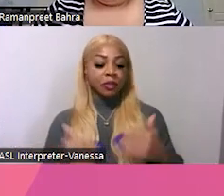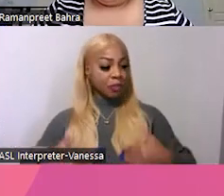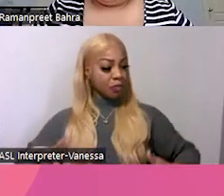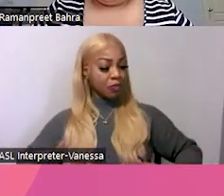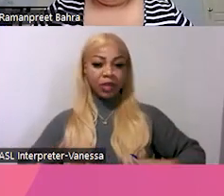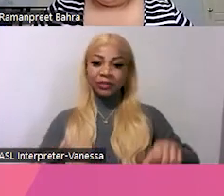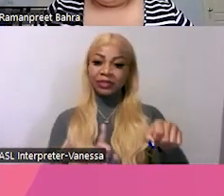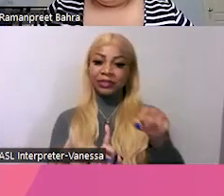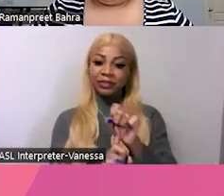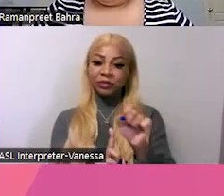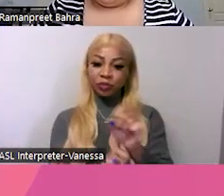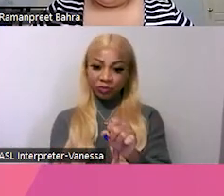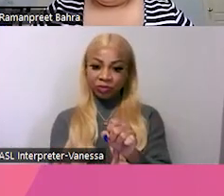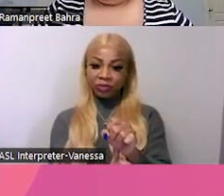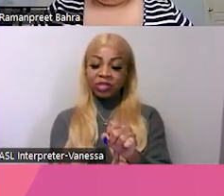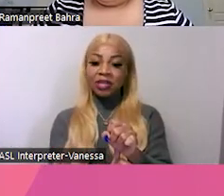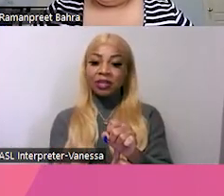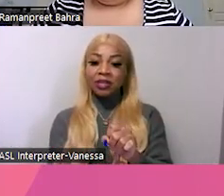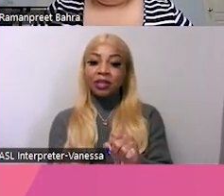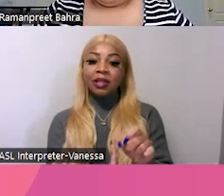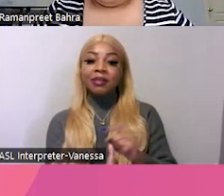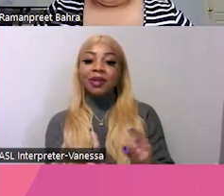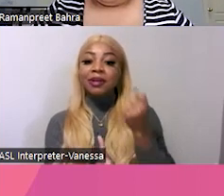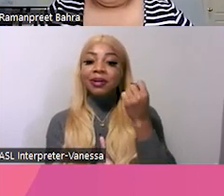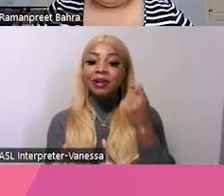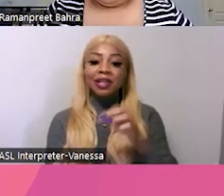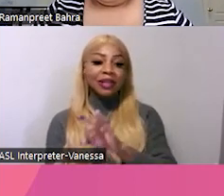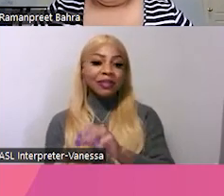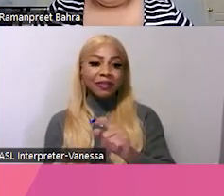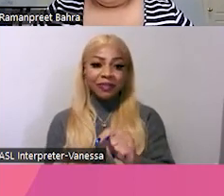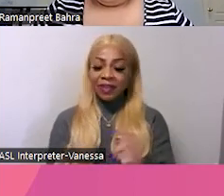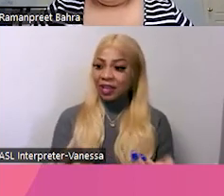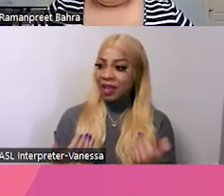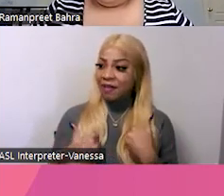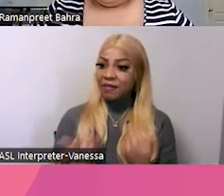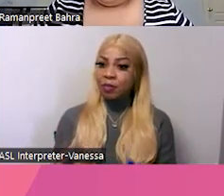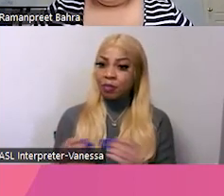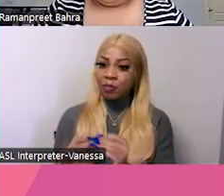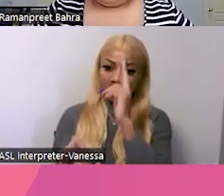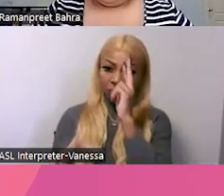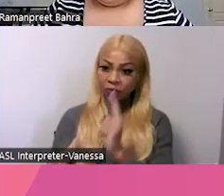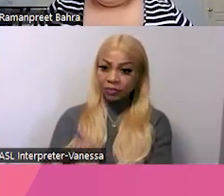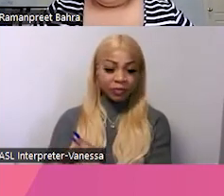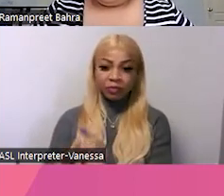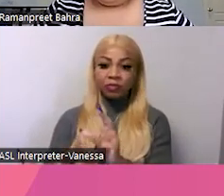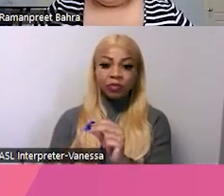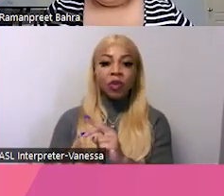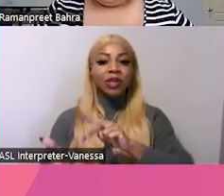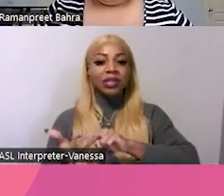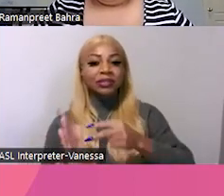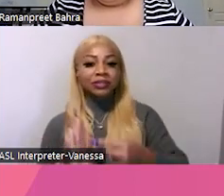au langage médical. Alors, on est en train de médicaliser les corps. Alors, plutôt que de traiter avec plus de respect les personnes corpulentes,